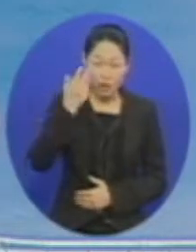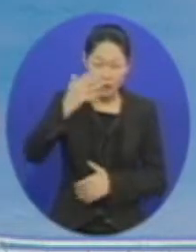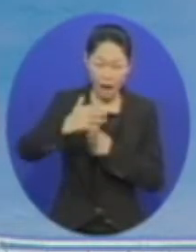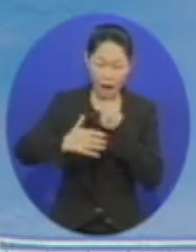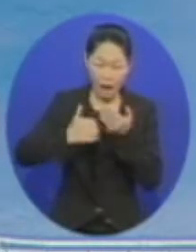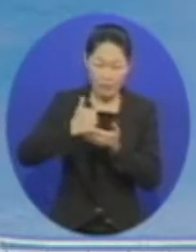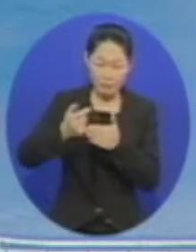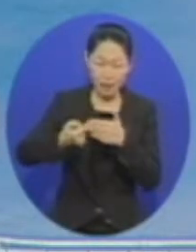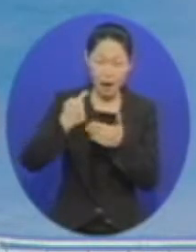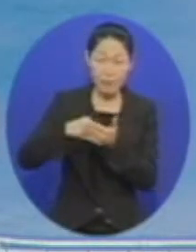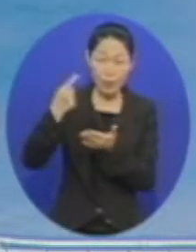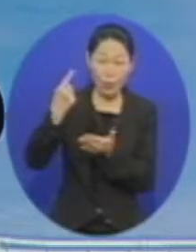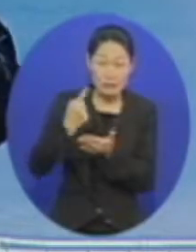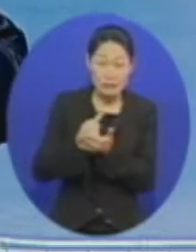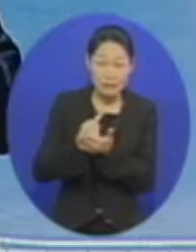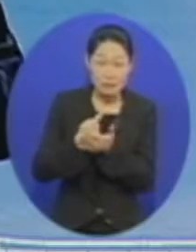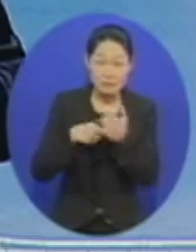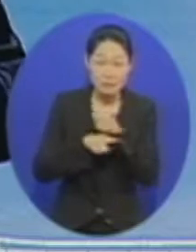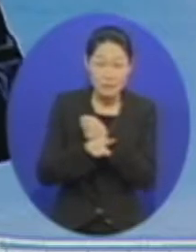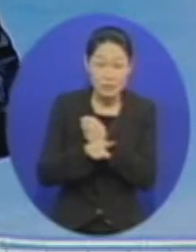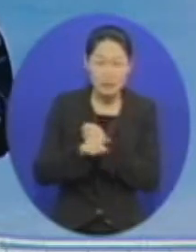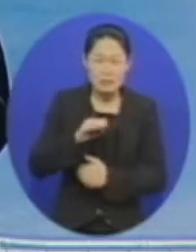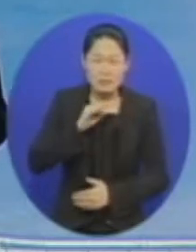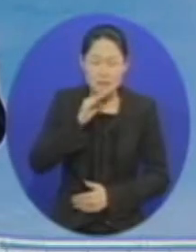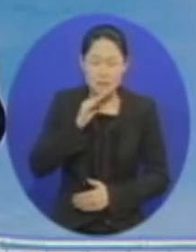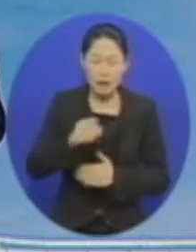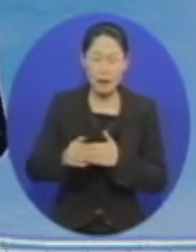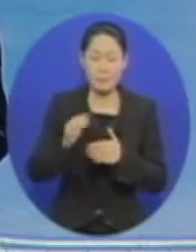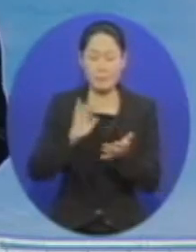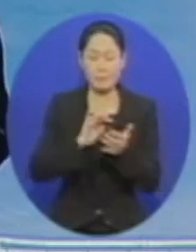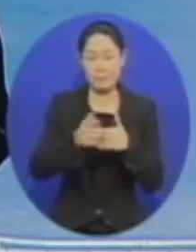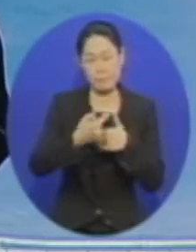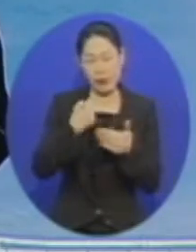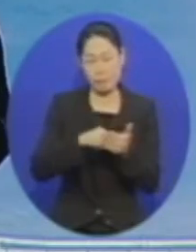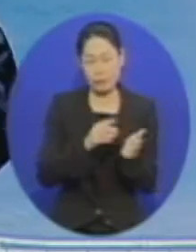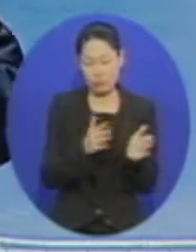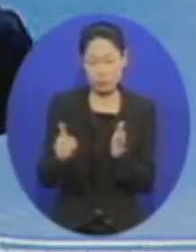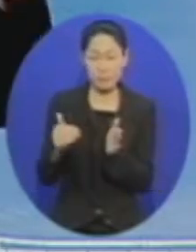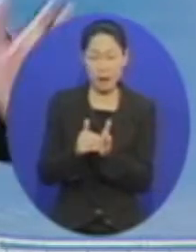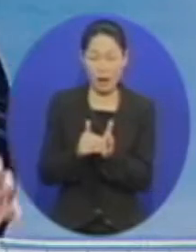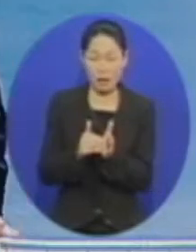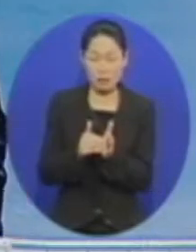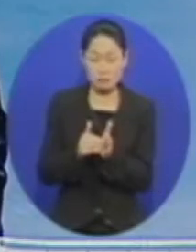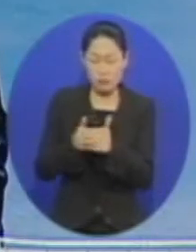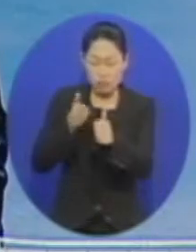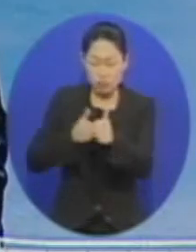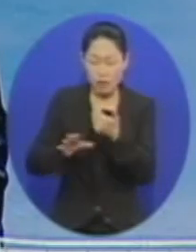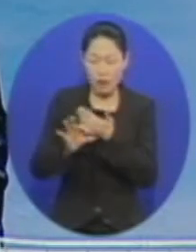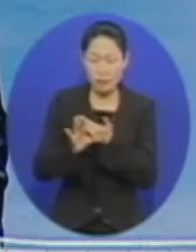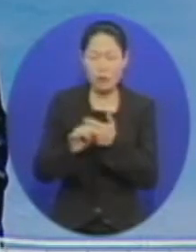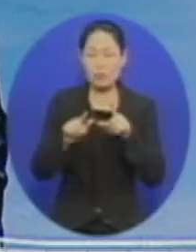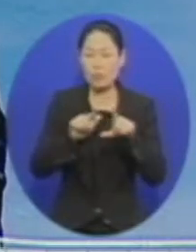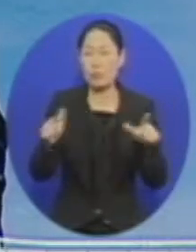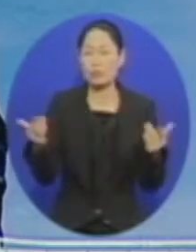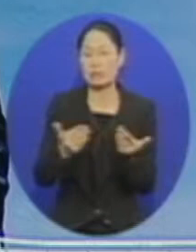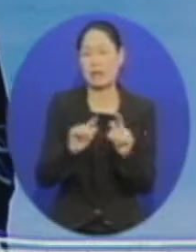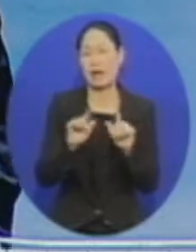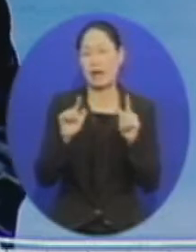오신다는 것이 정말 마음에 준비가 되어서 구하면 이런 보통일이 아니예요